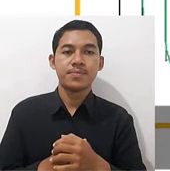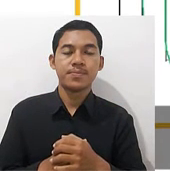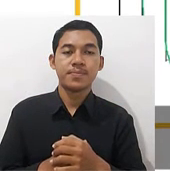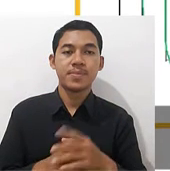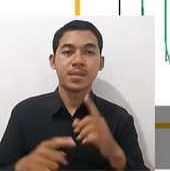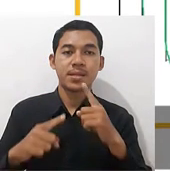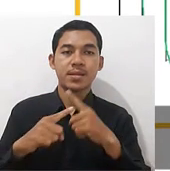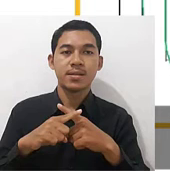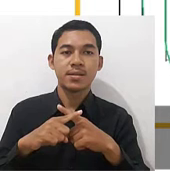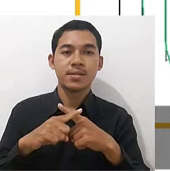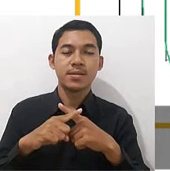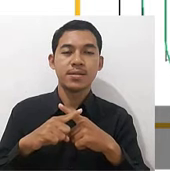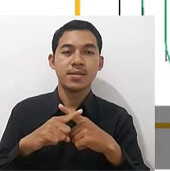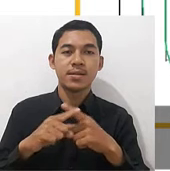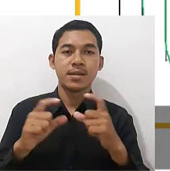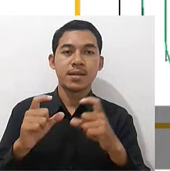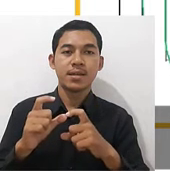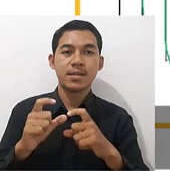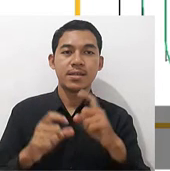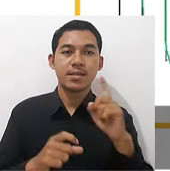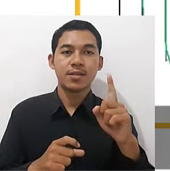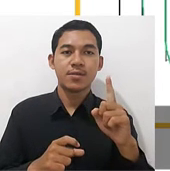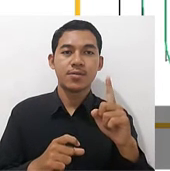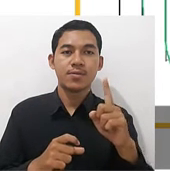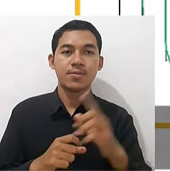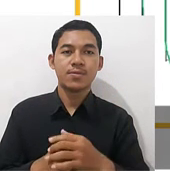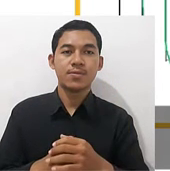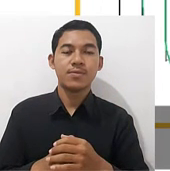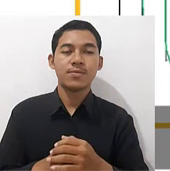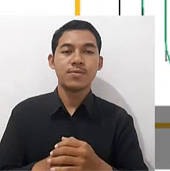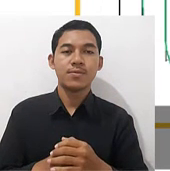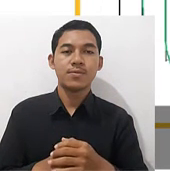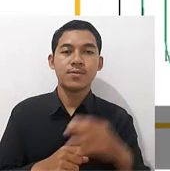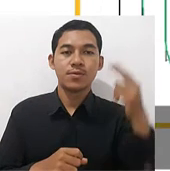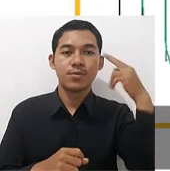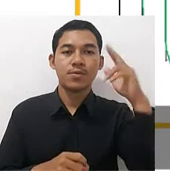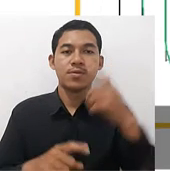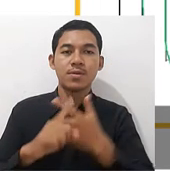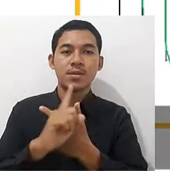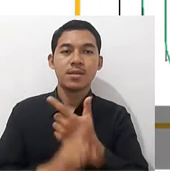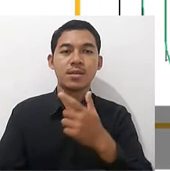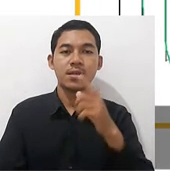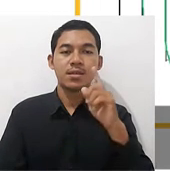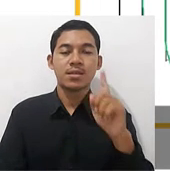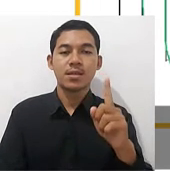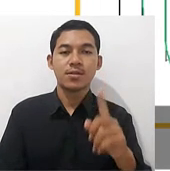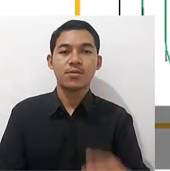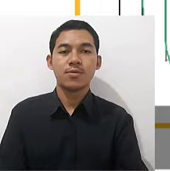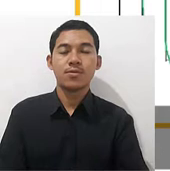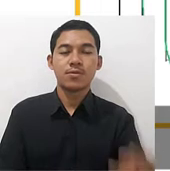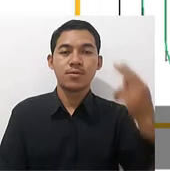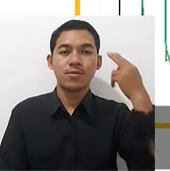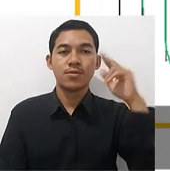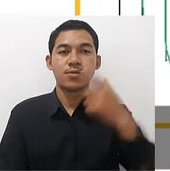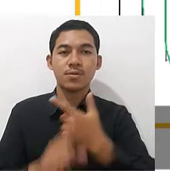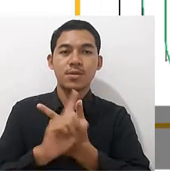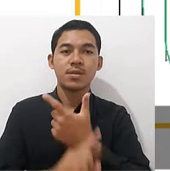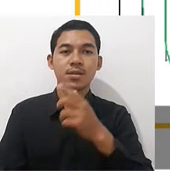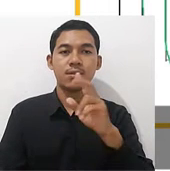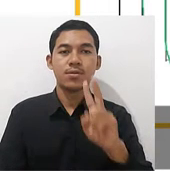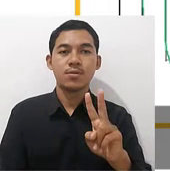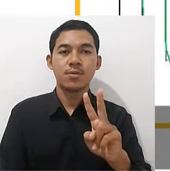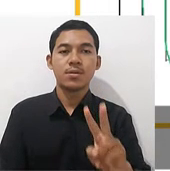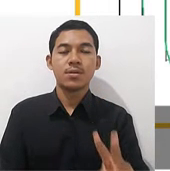aksen, kemudian dikalikan dengan S1. Nah, itu kayak gitu. Itu untuk Y1-nya. Terus untuk Y2-nya nih,